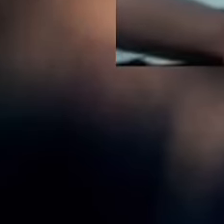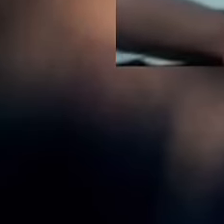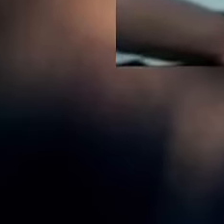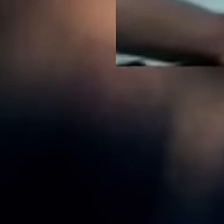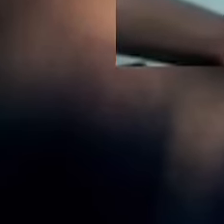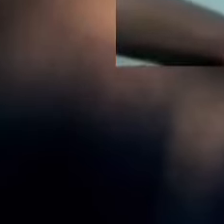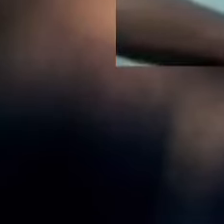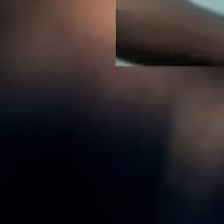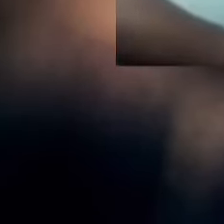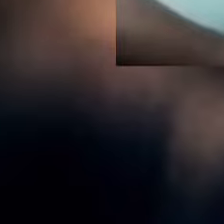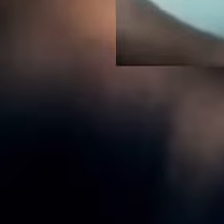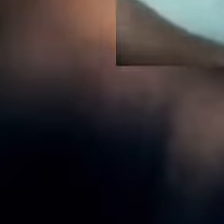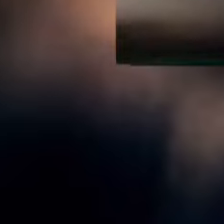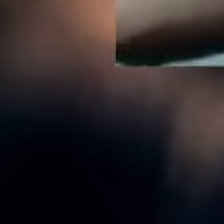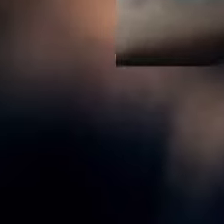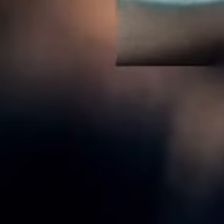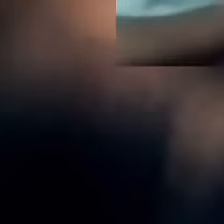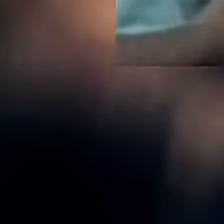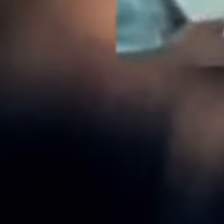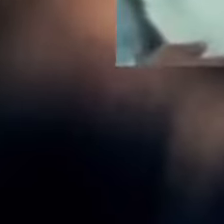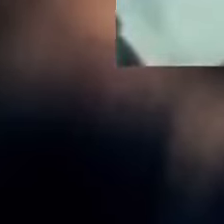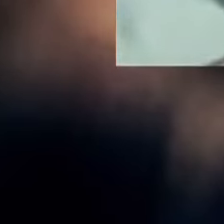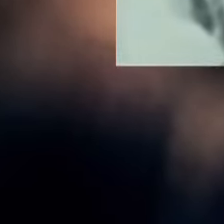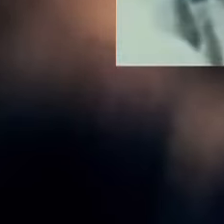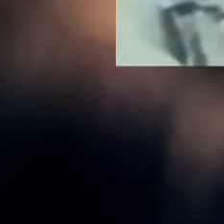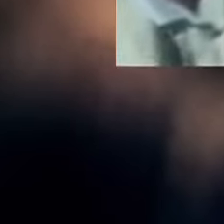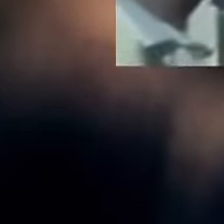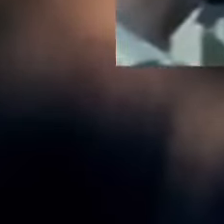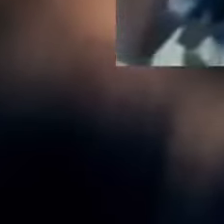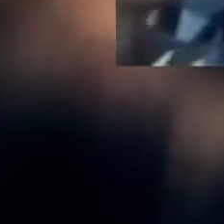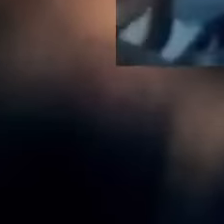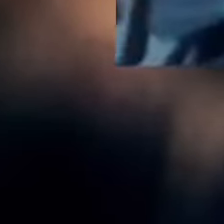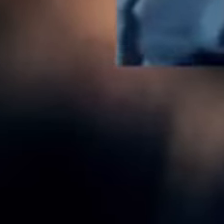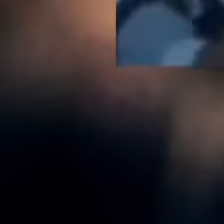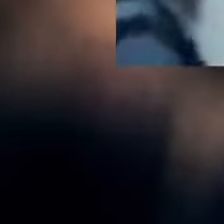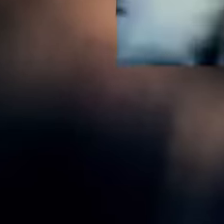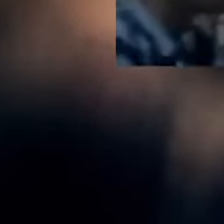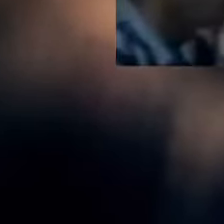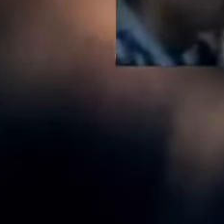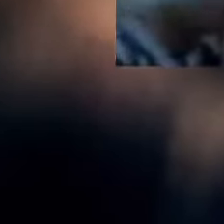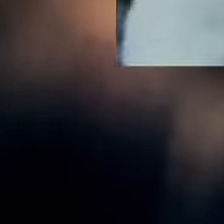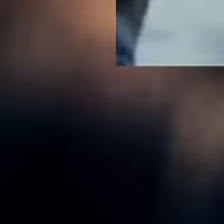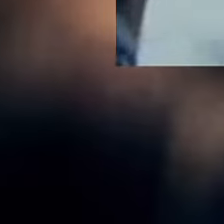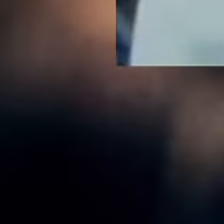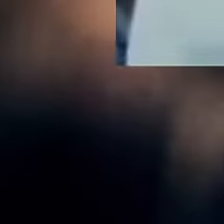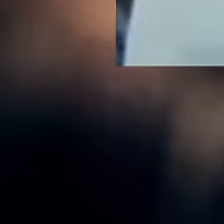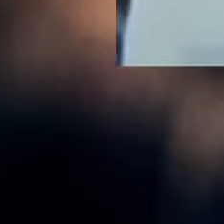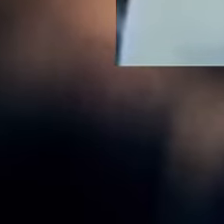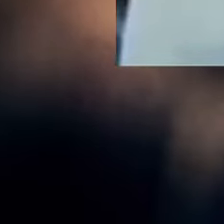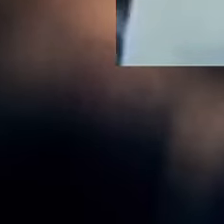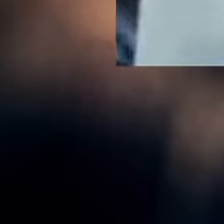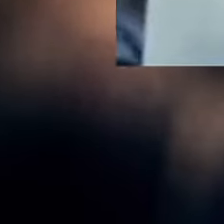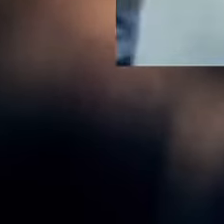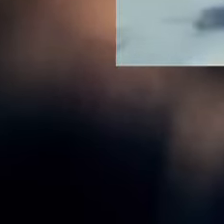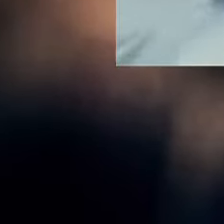خلاص بقول لك ايه نعم ما عندكم مش حمام هنا؟ اهو هناك اهو. في